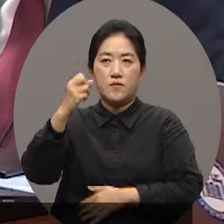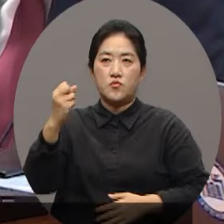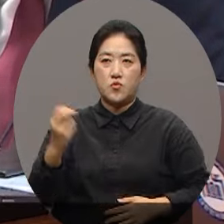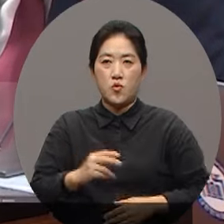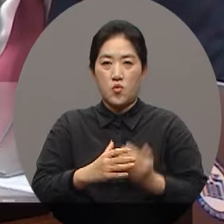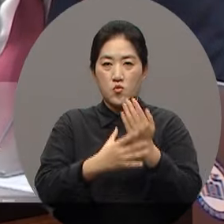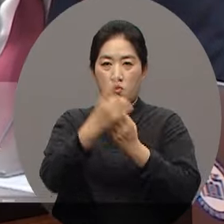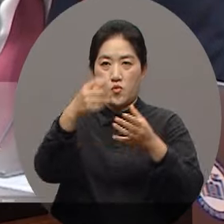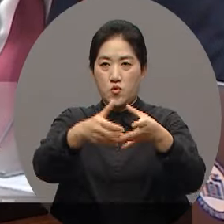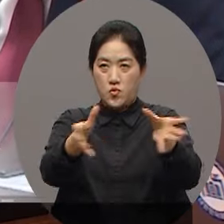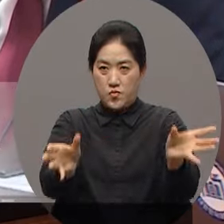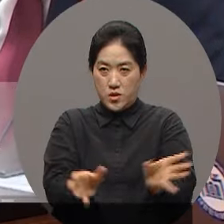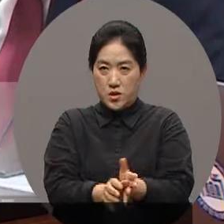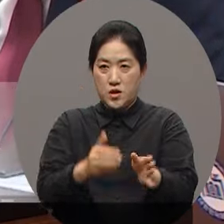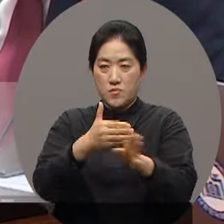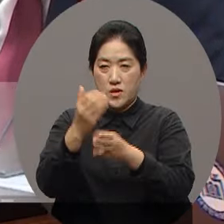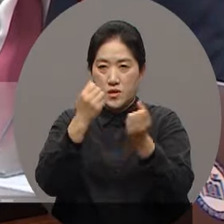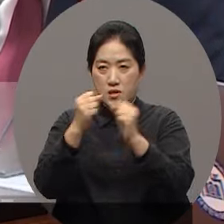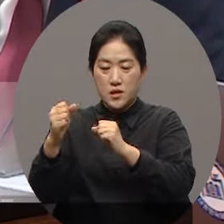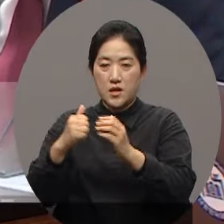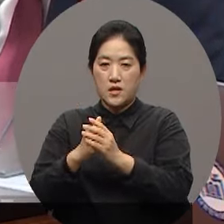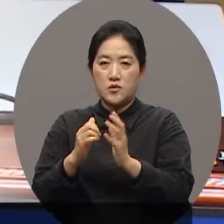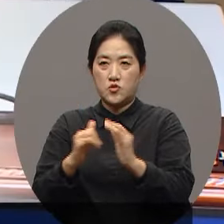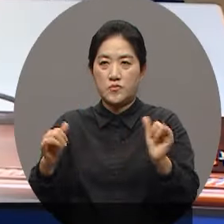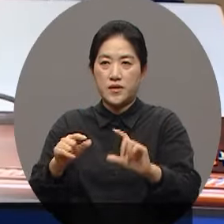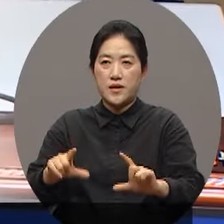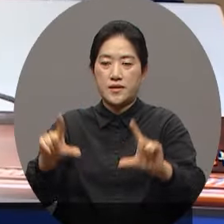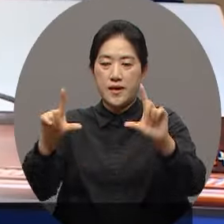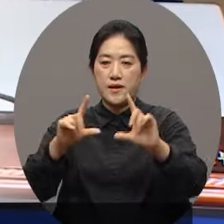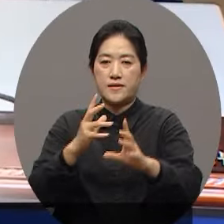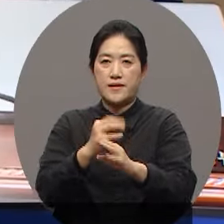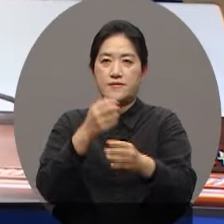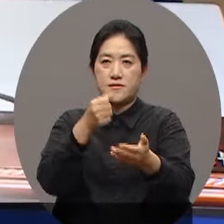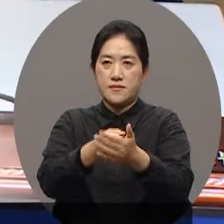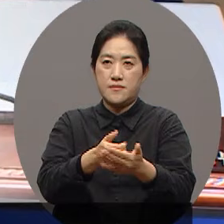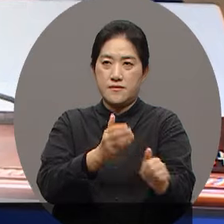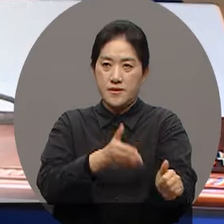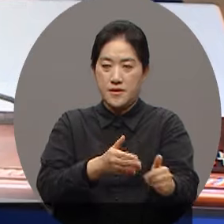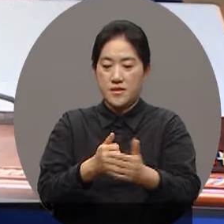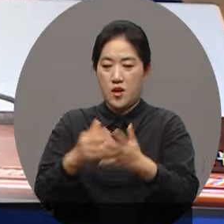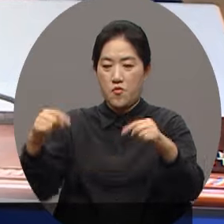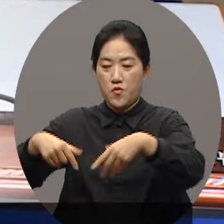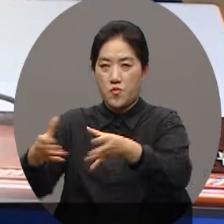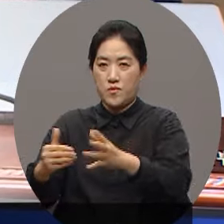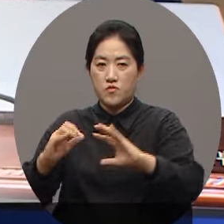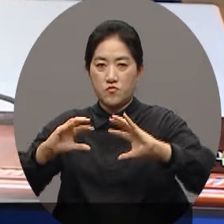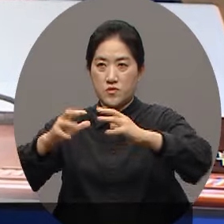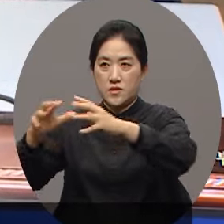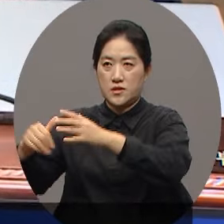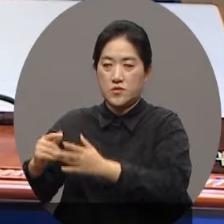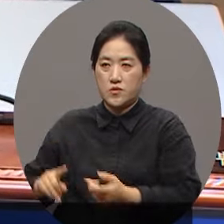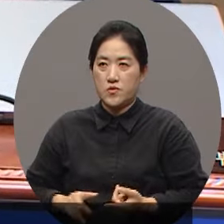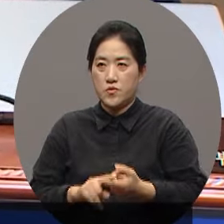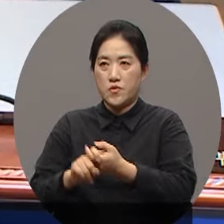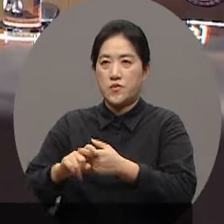그러면서 통일부에는 북한 이탈 주민의 날 제정 추진을, 외교부에는